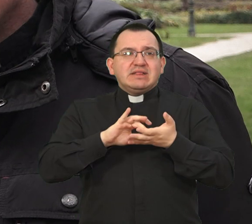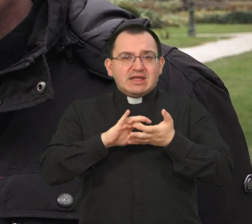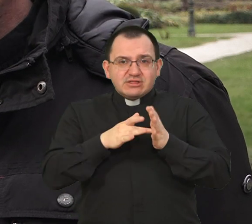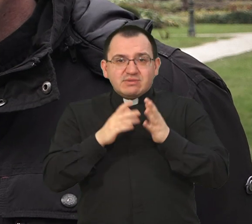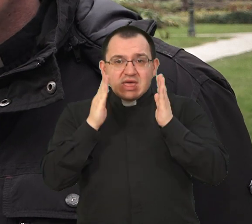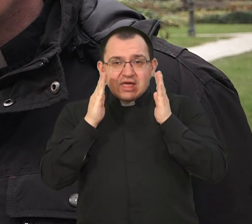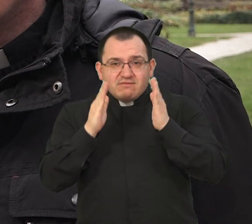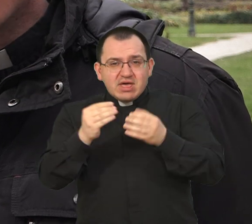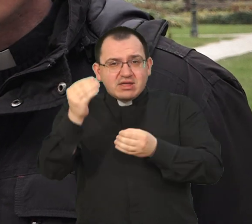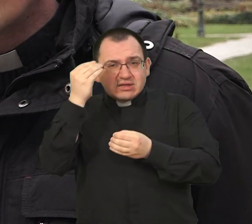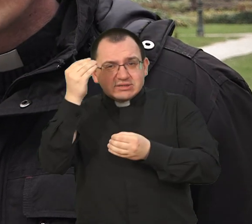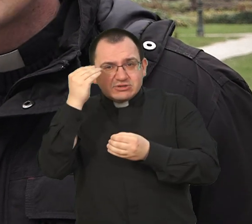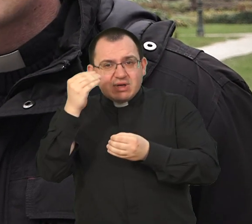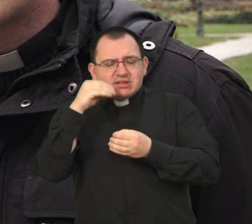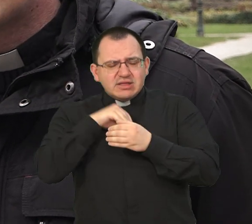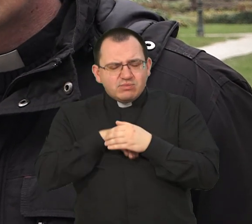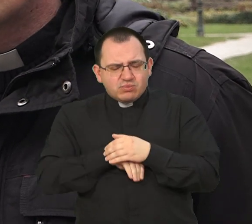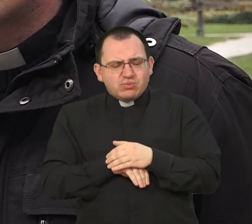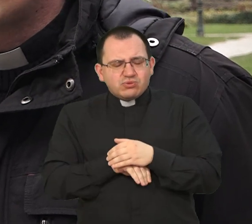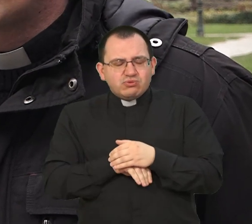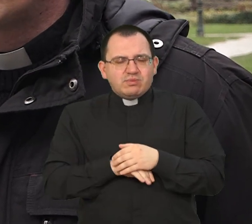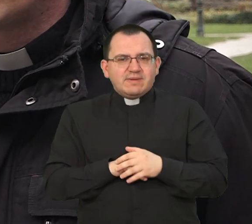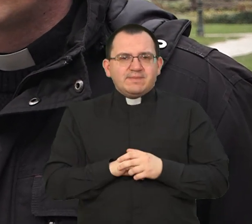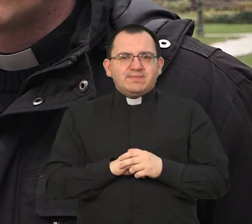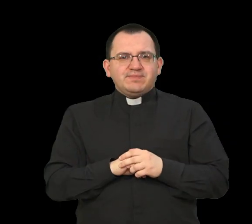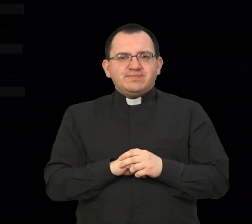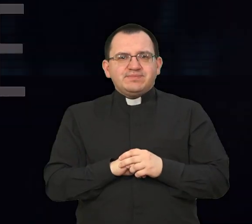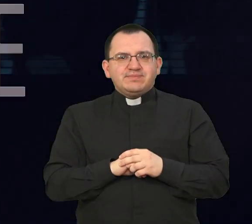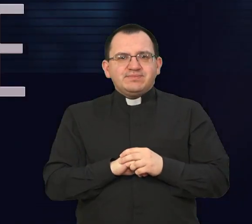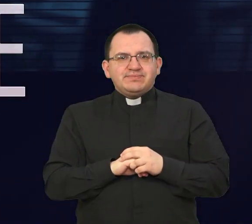i shvaćanje vjere produbljuje i na toj razini.